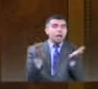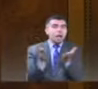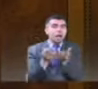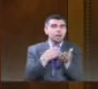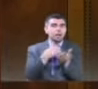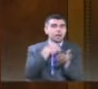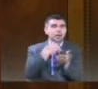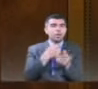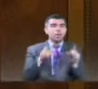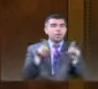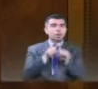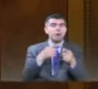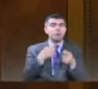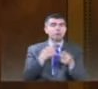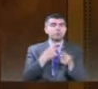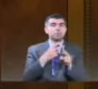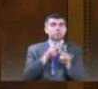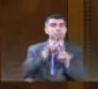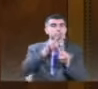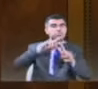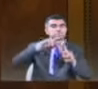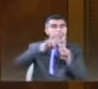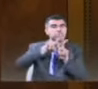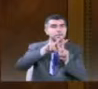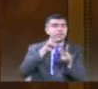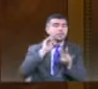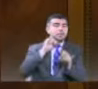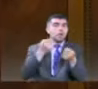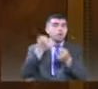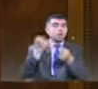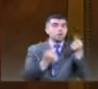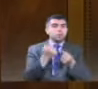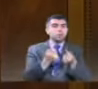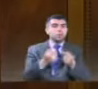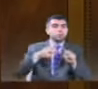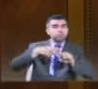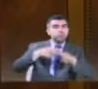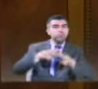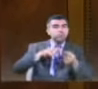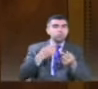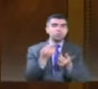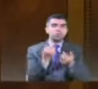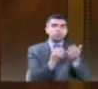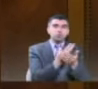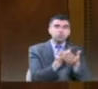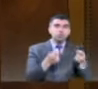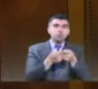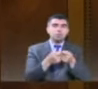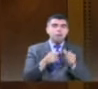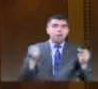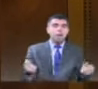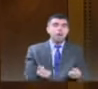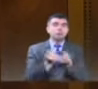بوجو سيتروين وتوقيع المغرب على بروتوكول اتفاق الخاص ببرنامج التعاون مع منظمة التعاون والتنمية